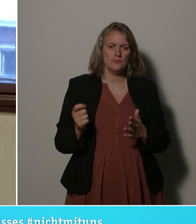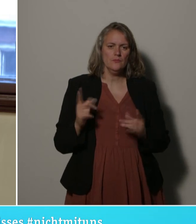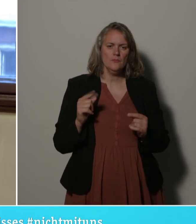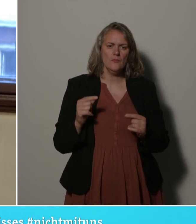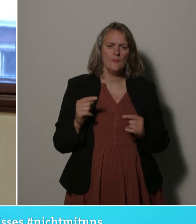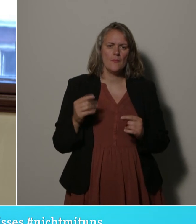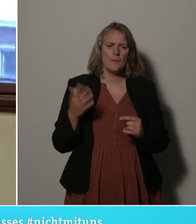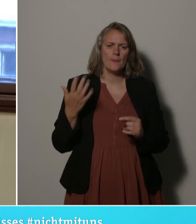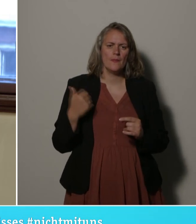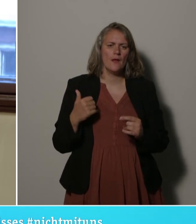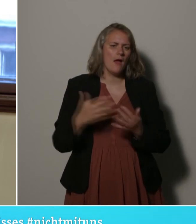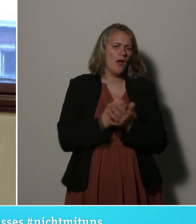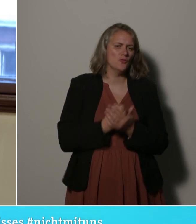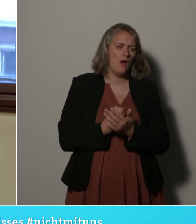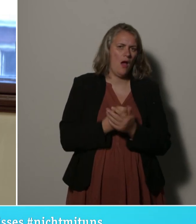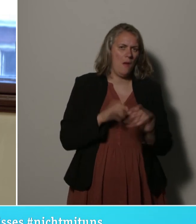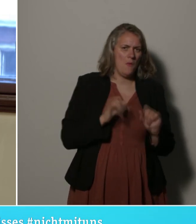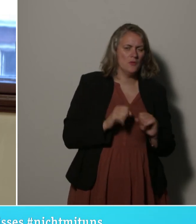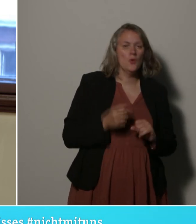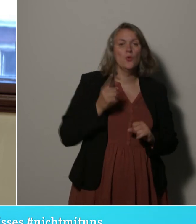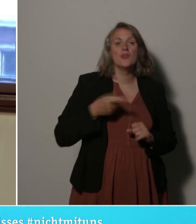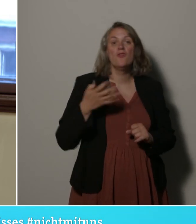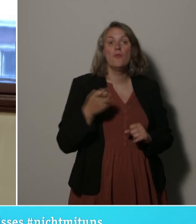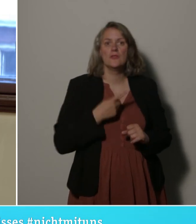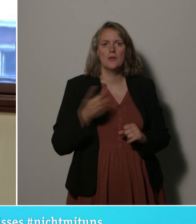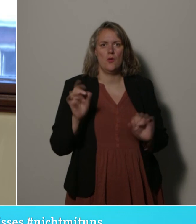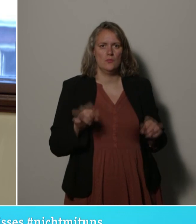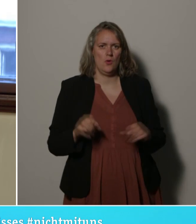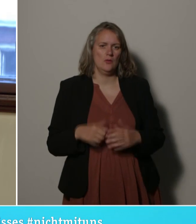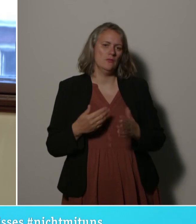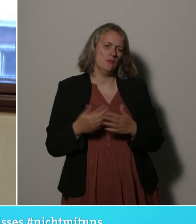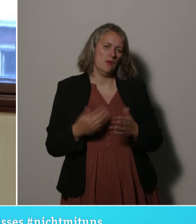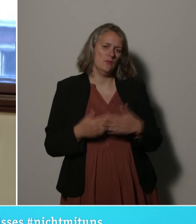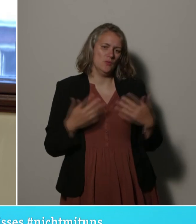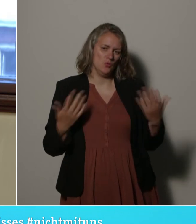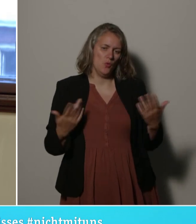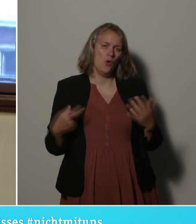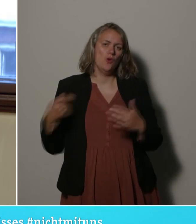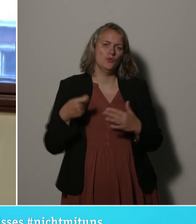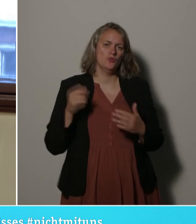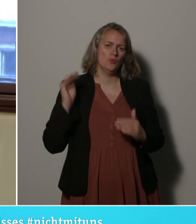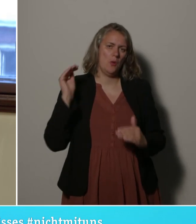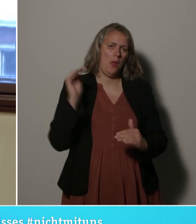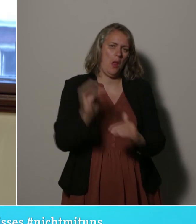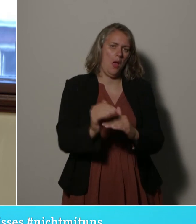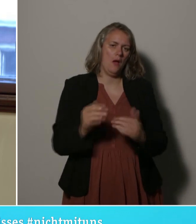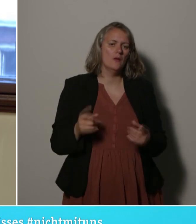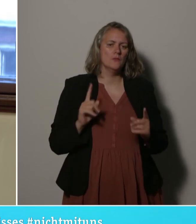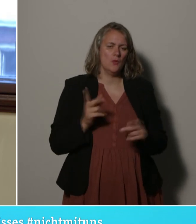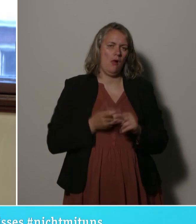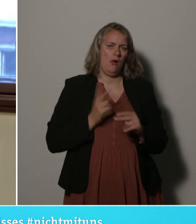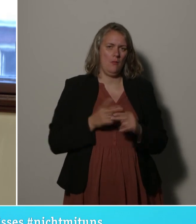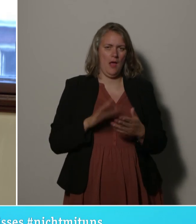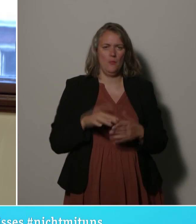einem Einsparpotenzial von 150.000 gesprochen. Soweit ist also der Zuschuss verringert worden, und so soll er jetzt auch